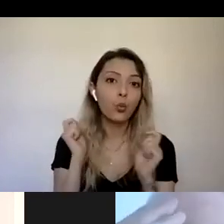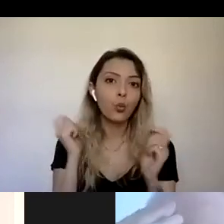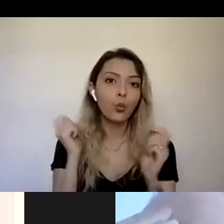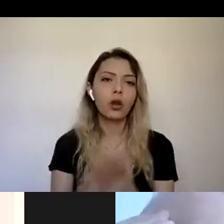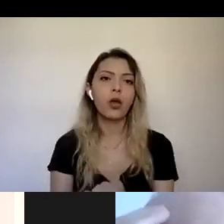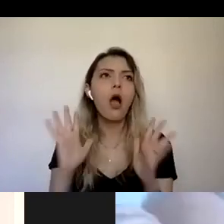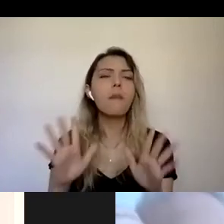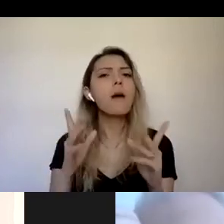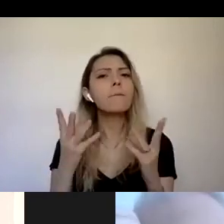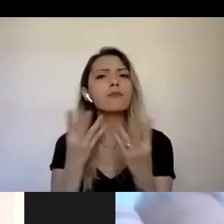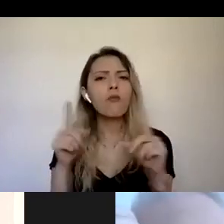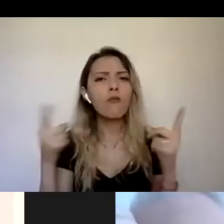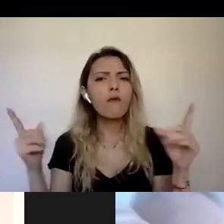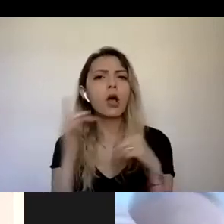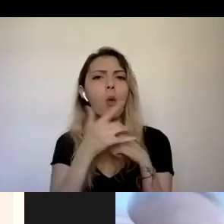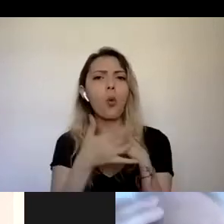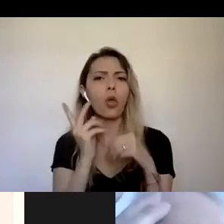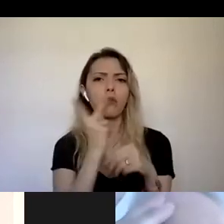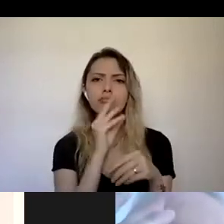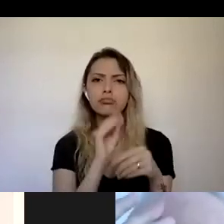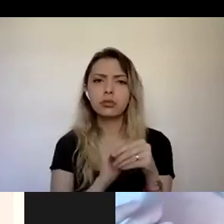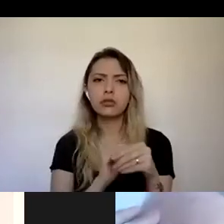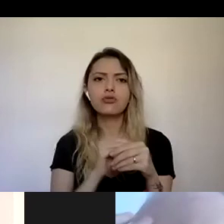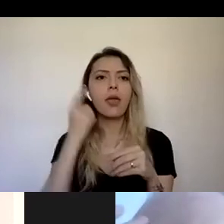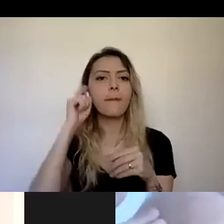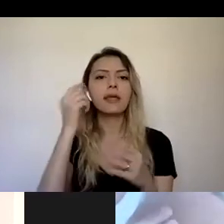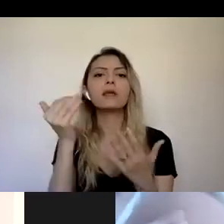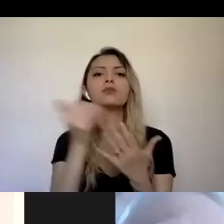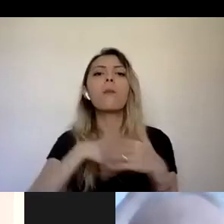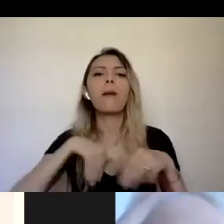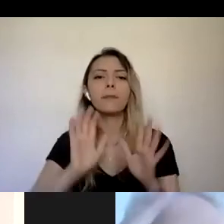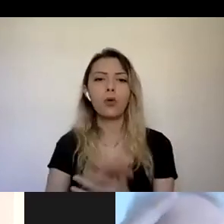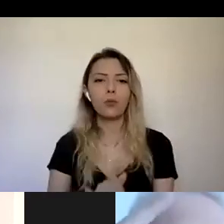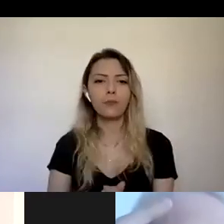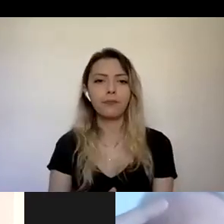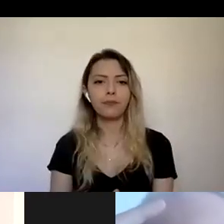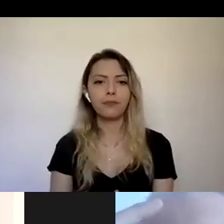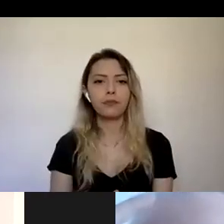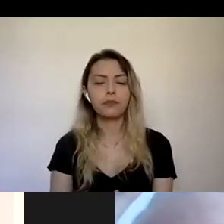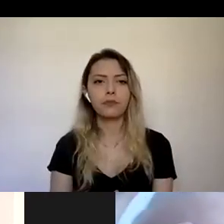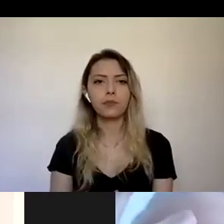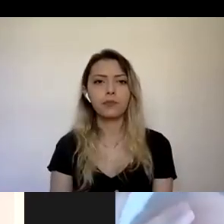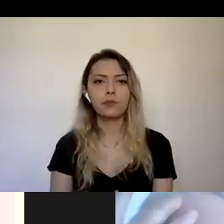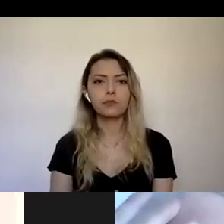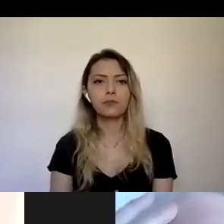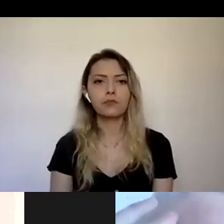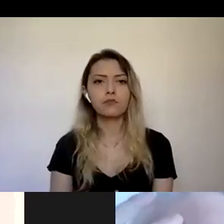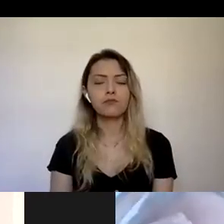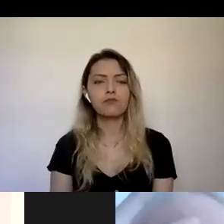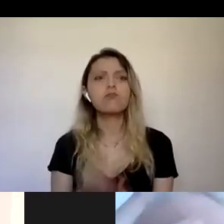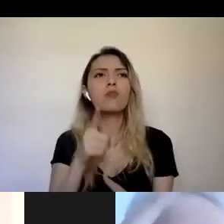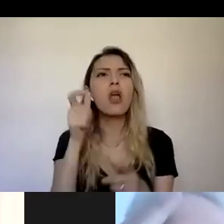ülkede bilgiler toplanmıyor. Burada aslında birkaç şeye dikkat etmek iyi olur.